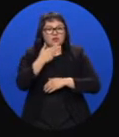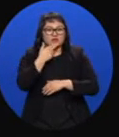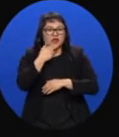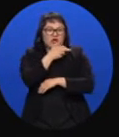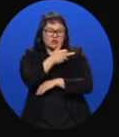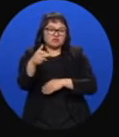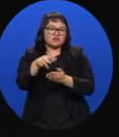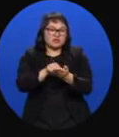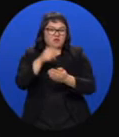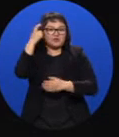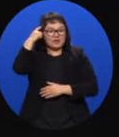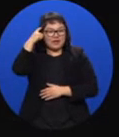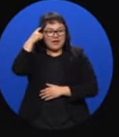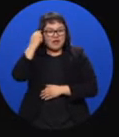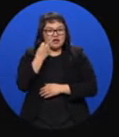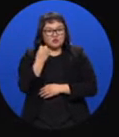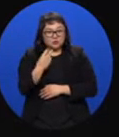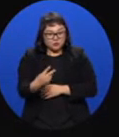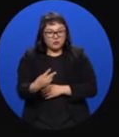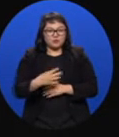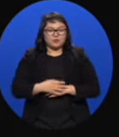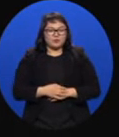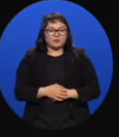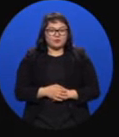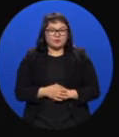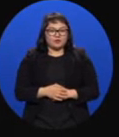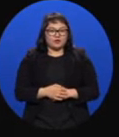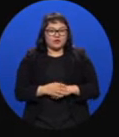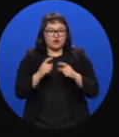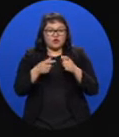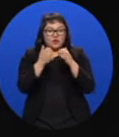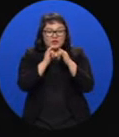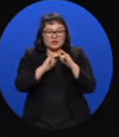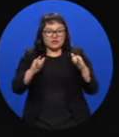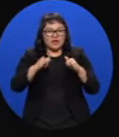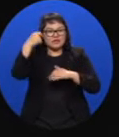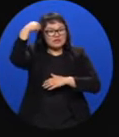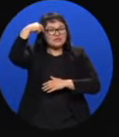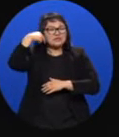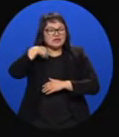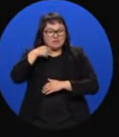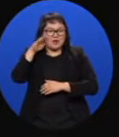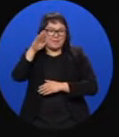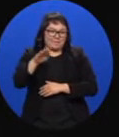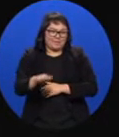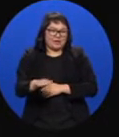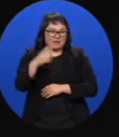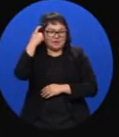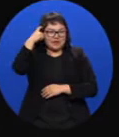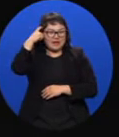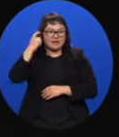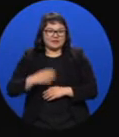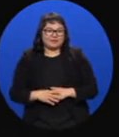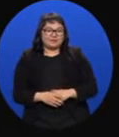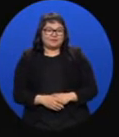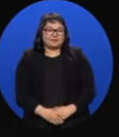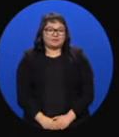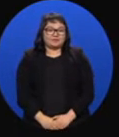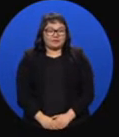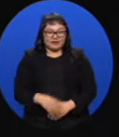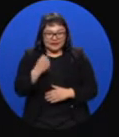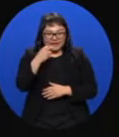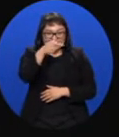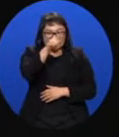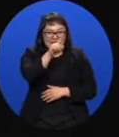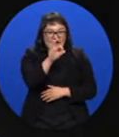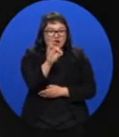문제였다고 생각합니다. 그리고 또한 도민들의 체감도가 너무 낮지 않았냐 이렇게 보고 있습니다. 네, 다시